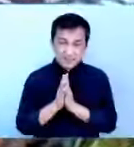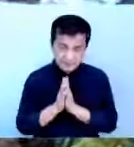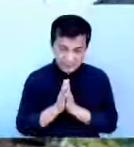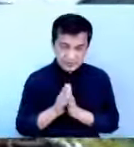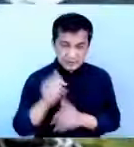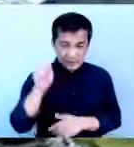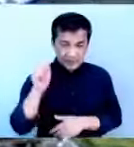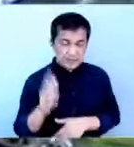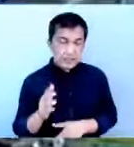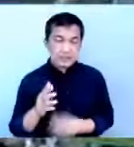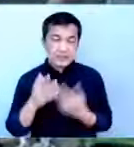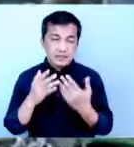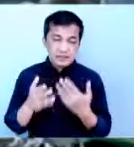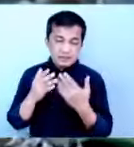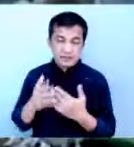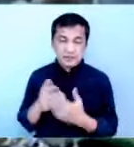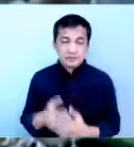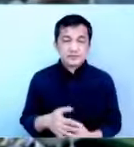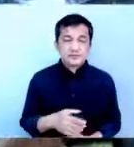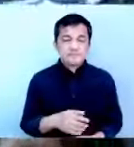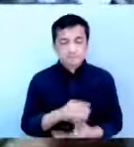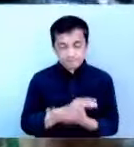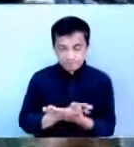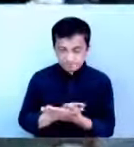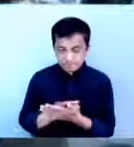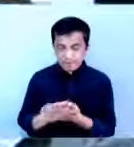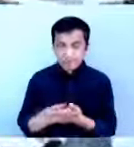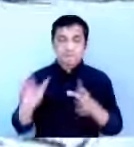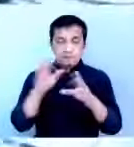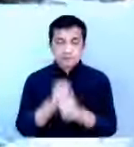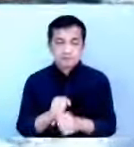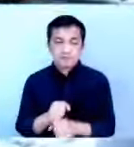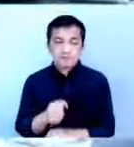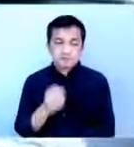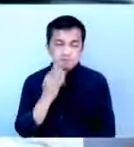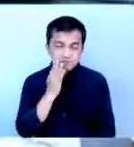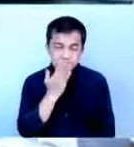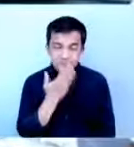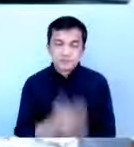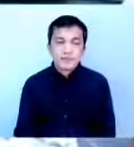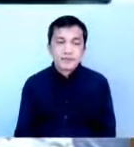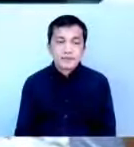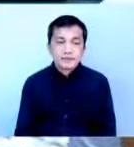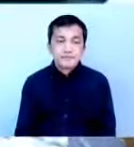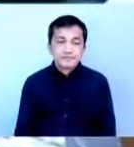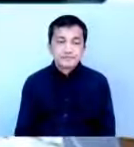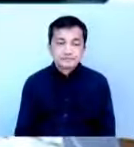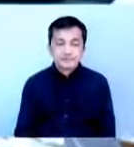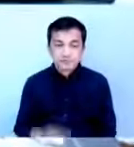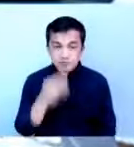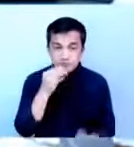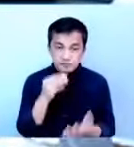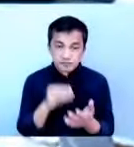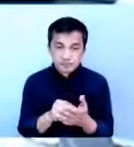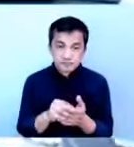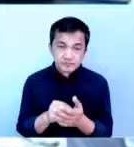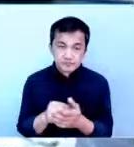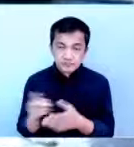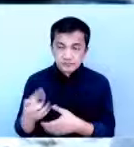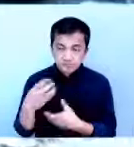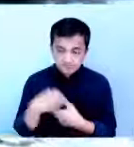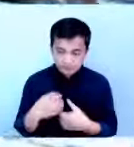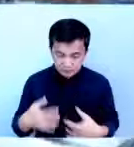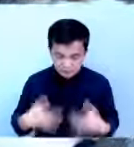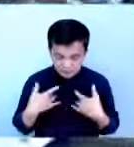ng pasasalamat dahil sa matiwasay na pagtatapos ng Ramadan. Sumentro ang mensahe ng imam sa pagsasabuhay ng mga